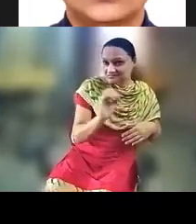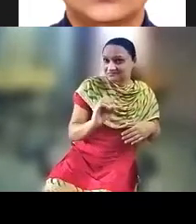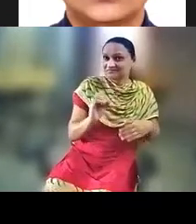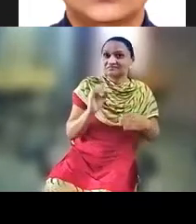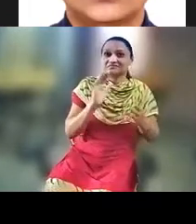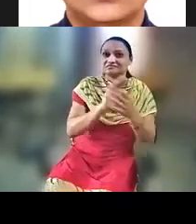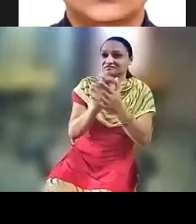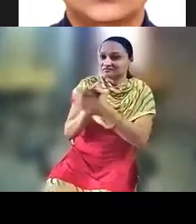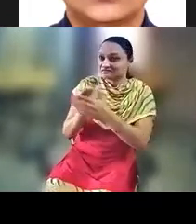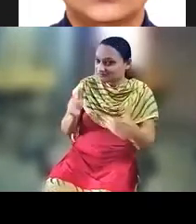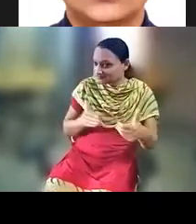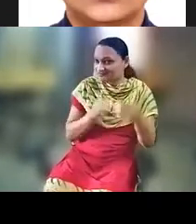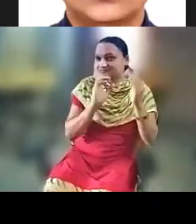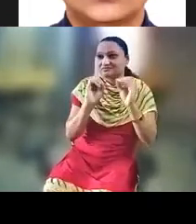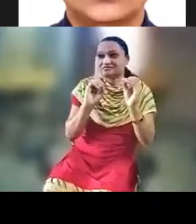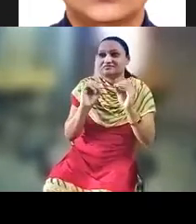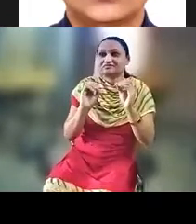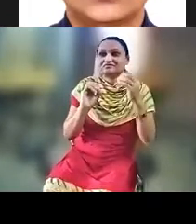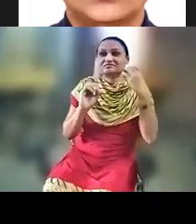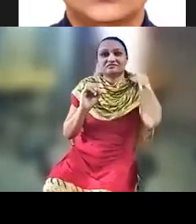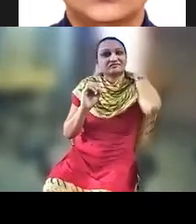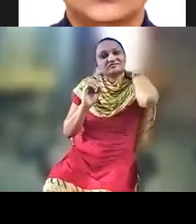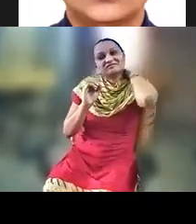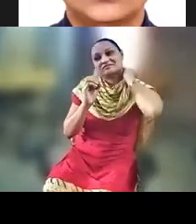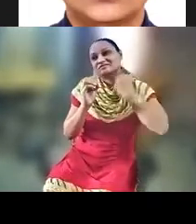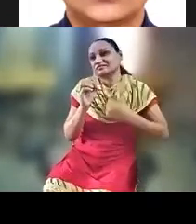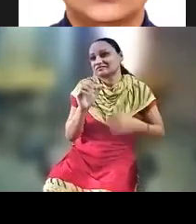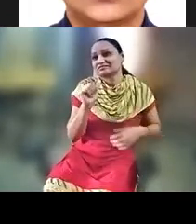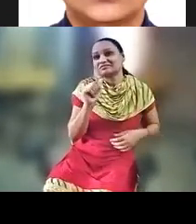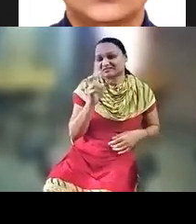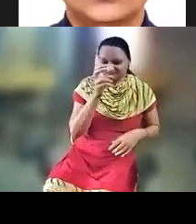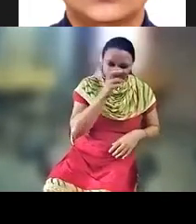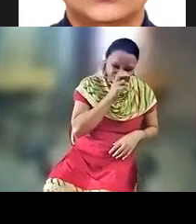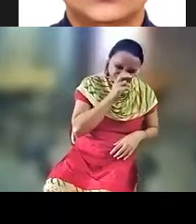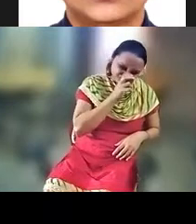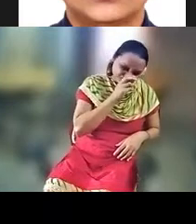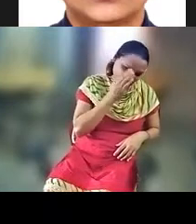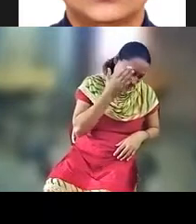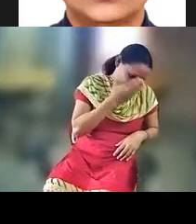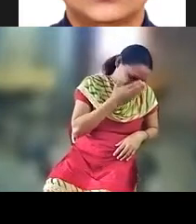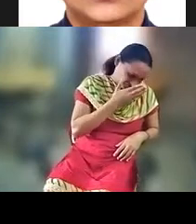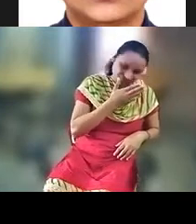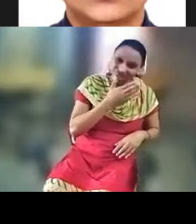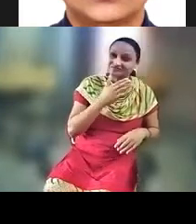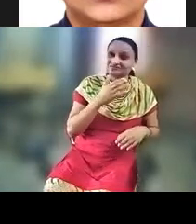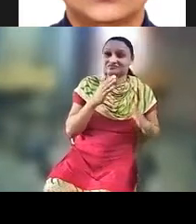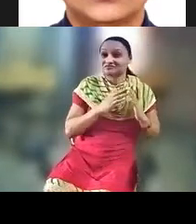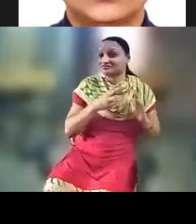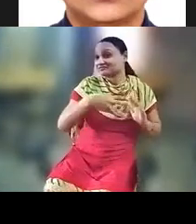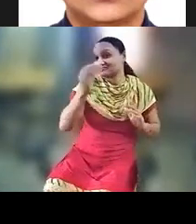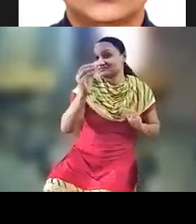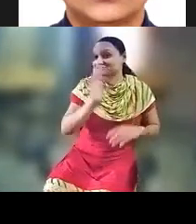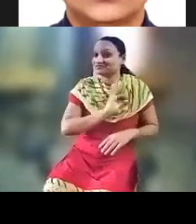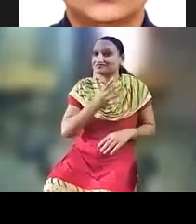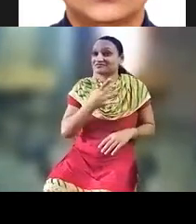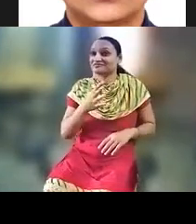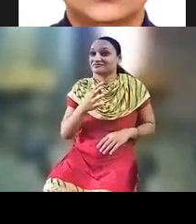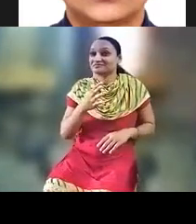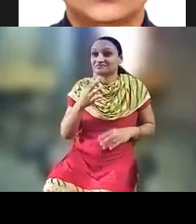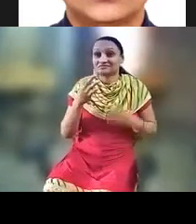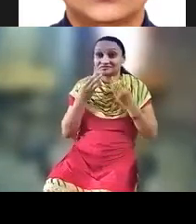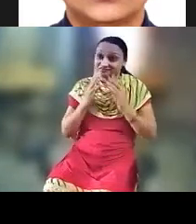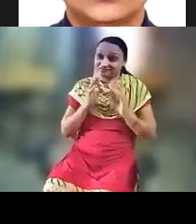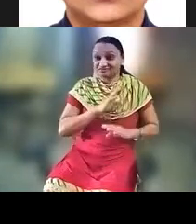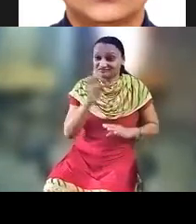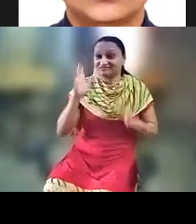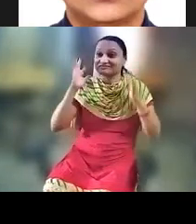रहे, क्योंकि वो थोड़े शर्मीले स्वभाव के हैं, उनको उतना ज्यादा बाहर निकलना और सब पसंद नहीं है। जब स्कूल था तब तो जाना ही पड़ता था,